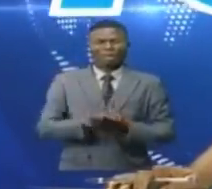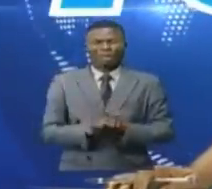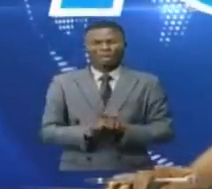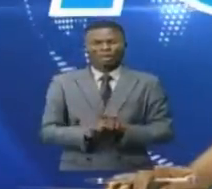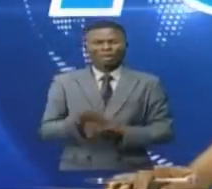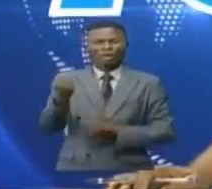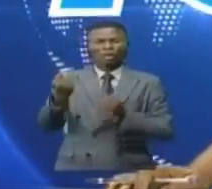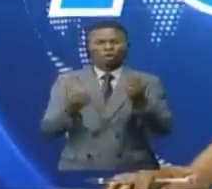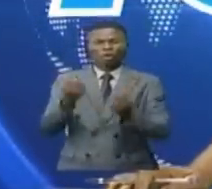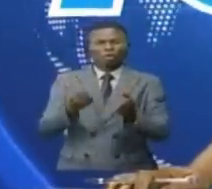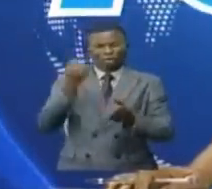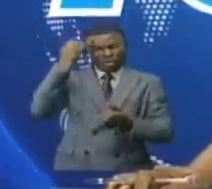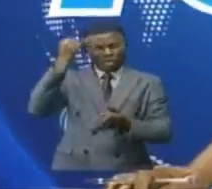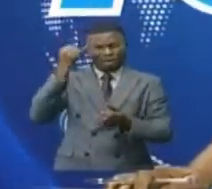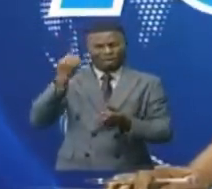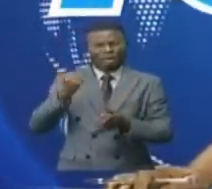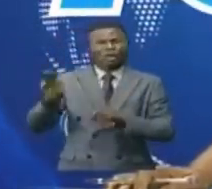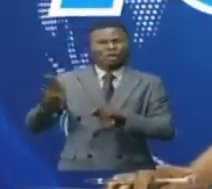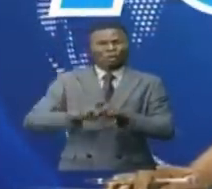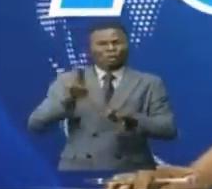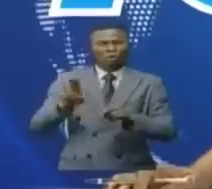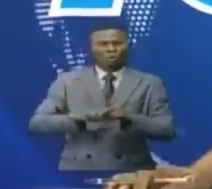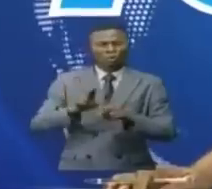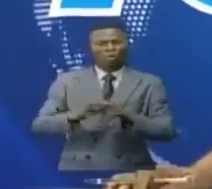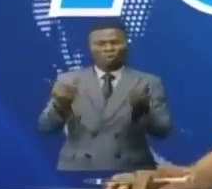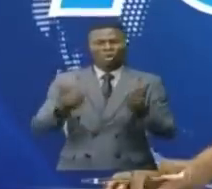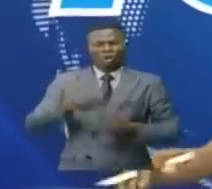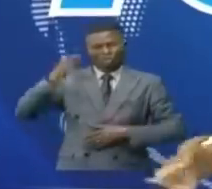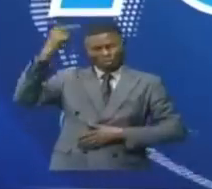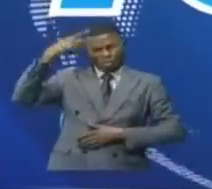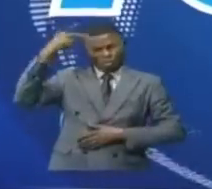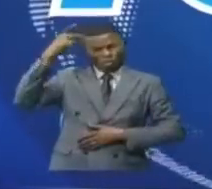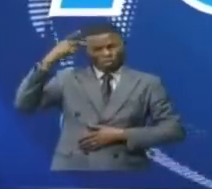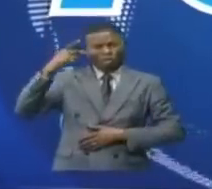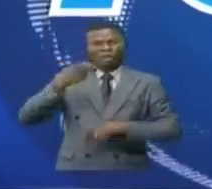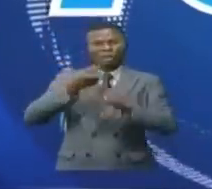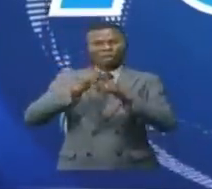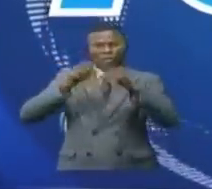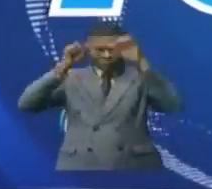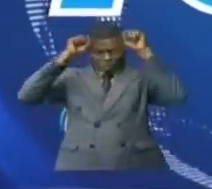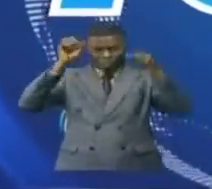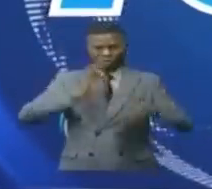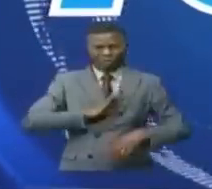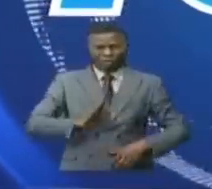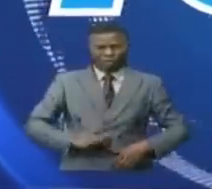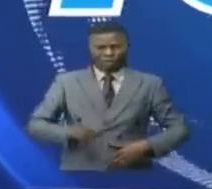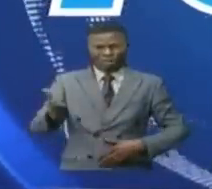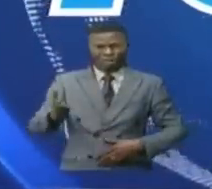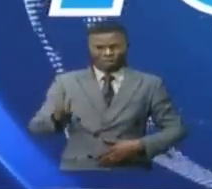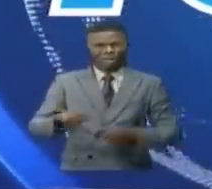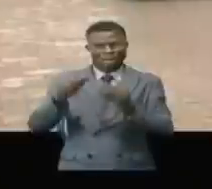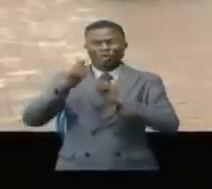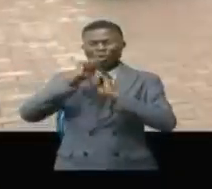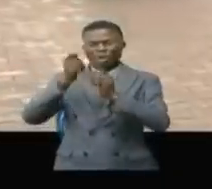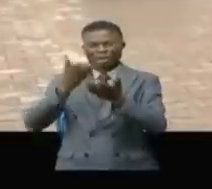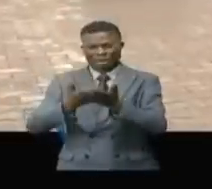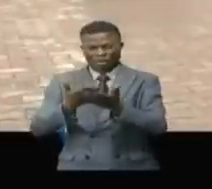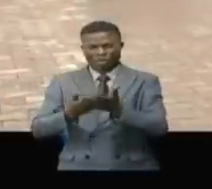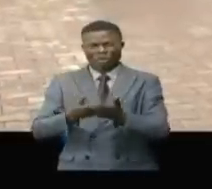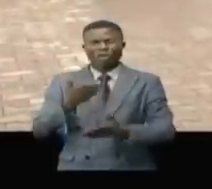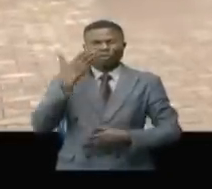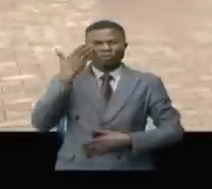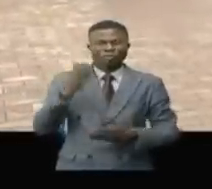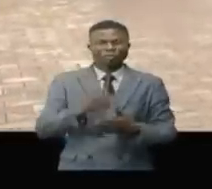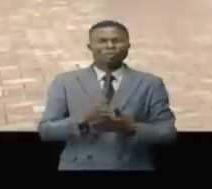là dans le cadre de la mise en œuvre de la volonté politique du chef de l'État, Félix-Antoine Tshisekedi. neuves destinées